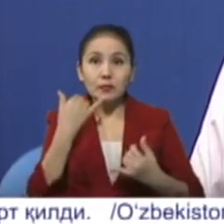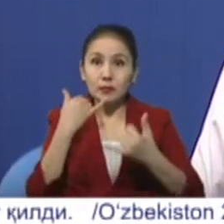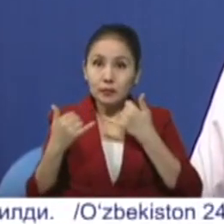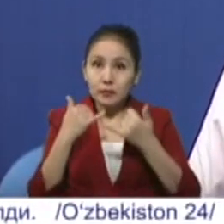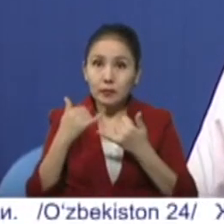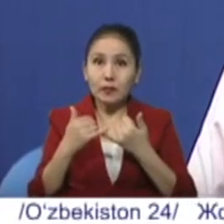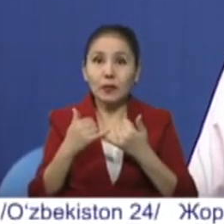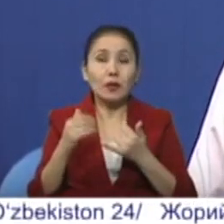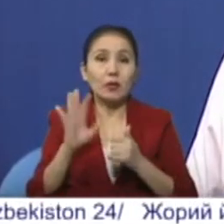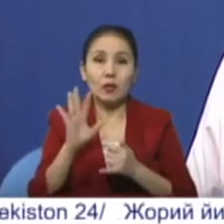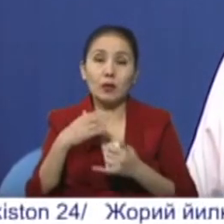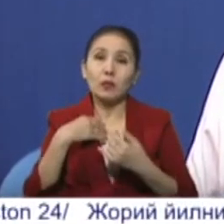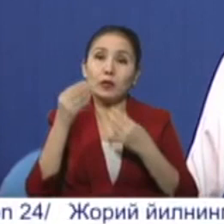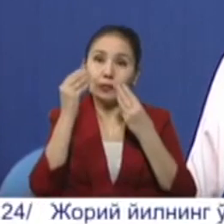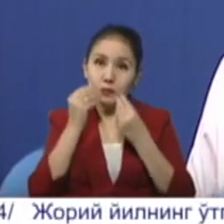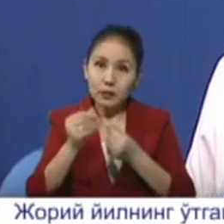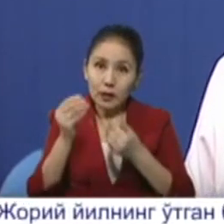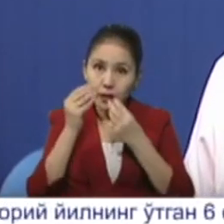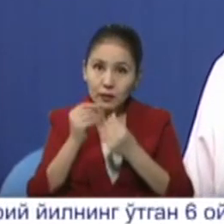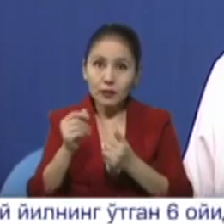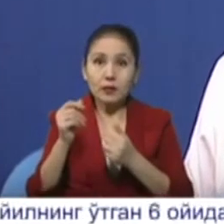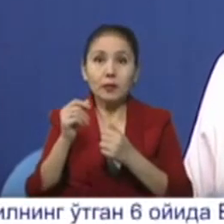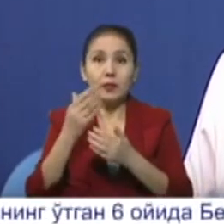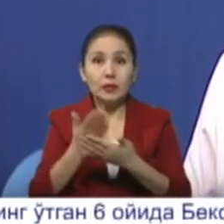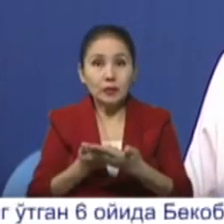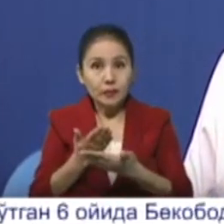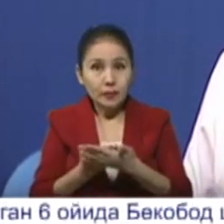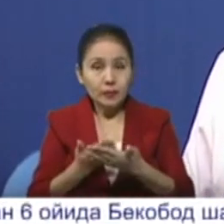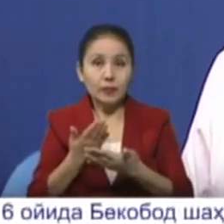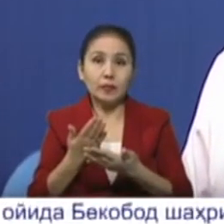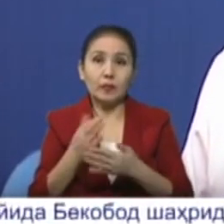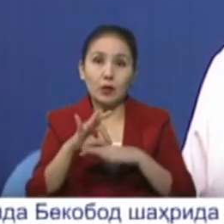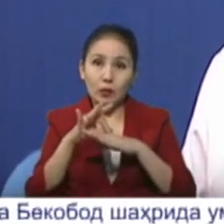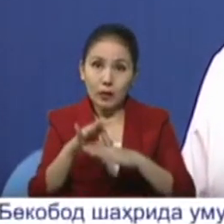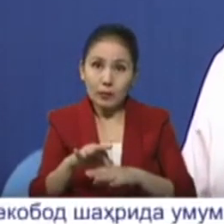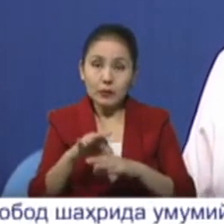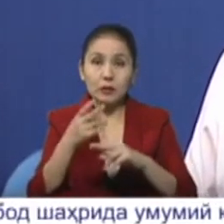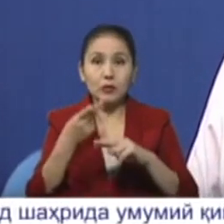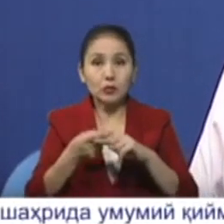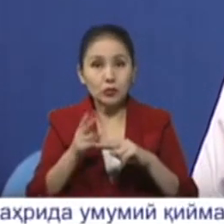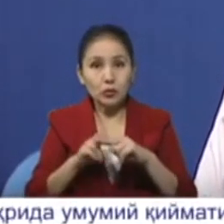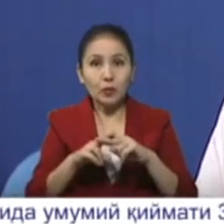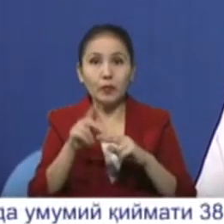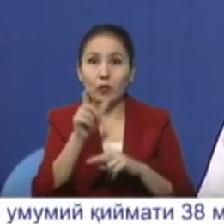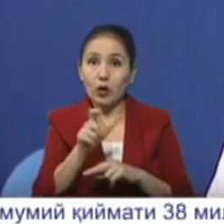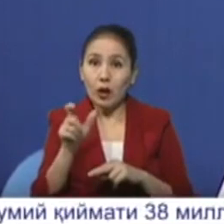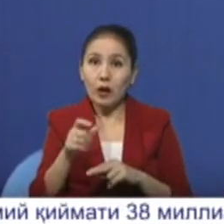ham psixologik ham tibbiy maslahatlar berib boryapmiz. Bundan tashqari shu o'rinda aytib o'tardim, fuqarolardan